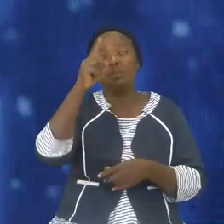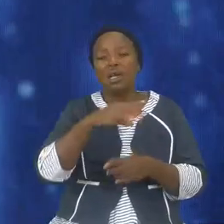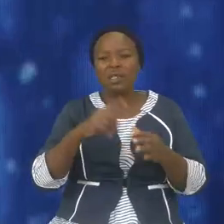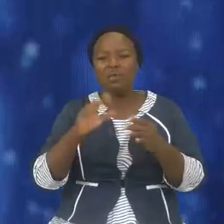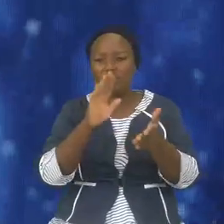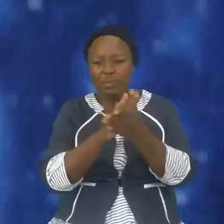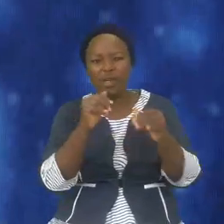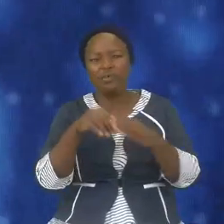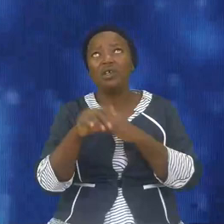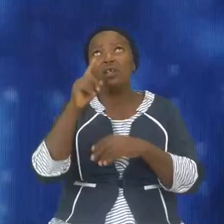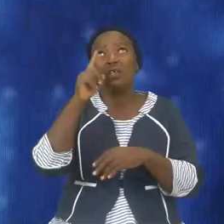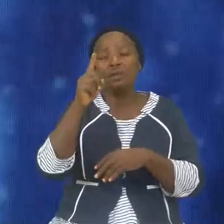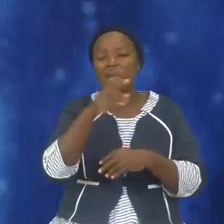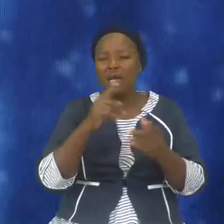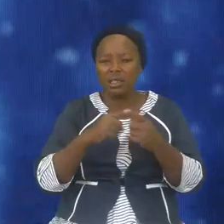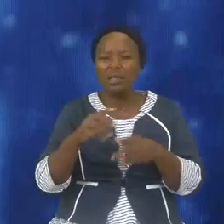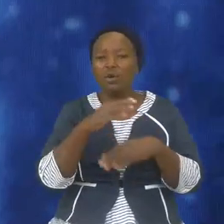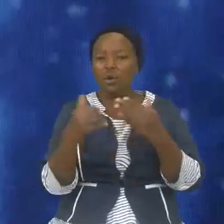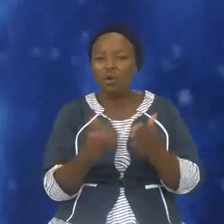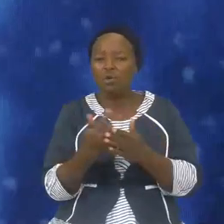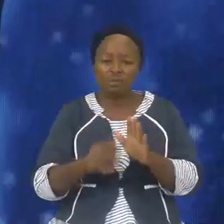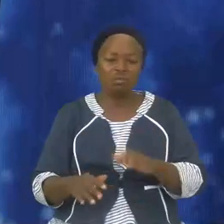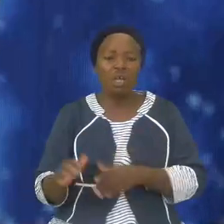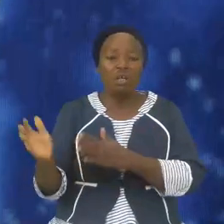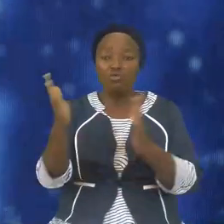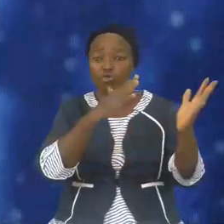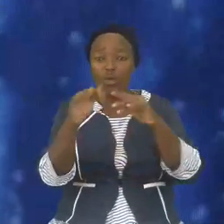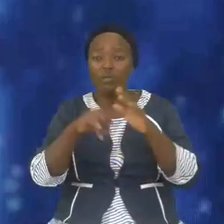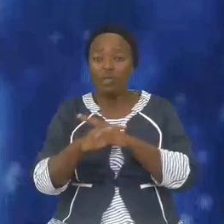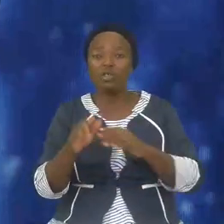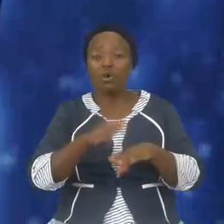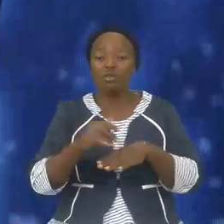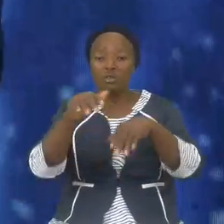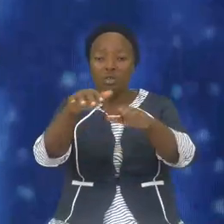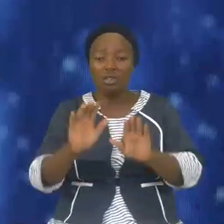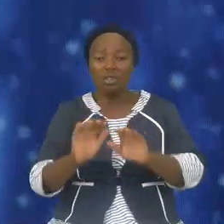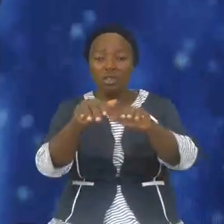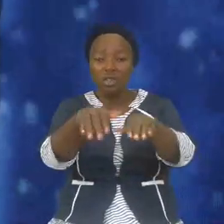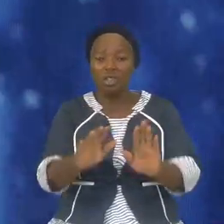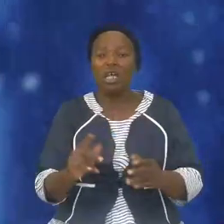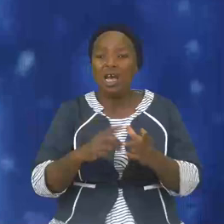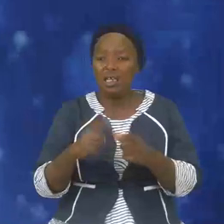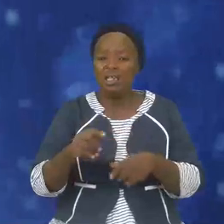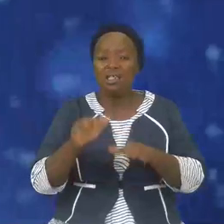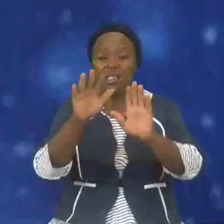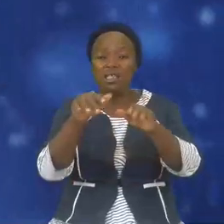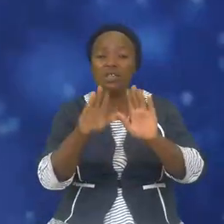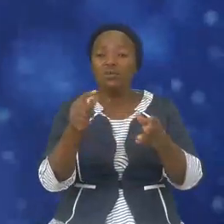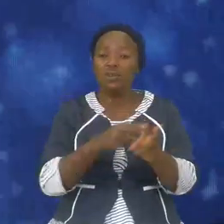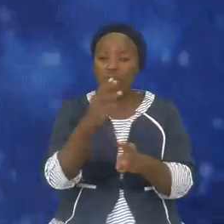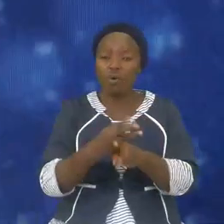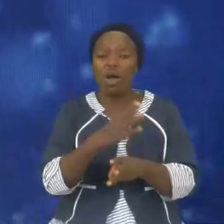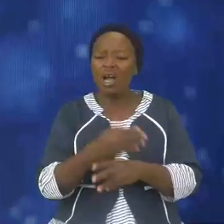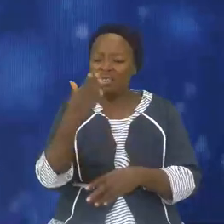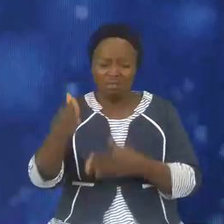Christ. Les tempêtes sur la mer et la mer du